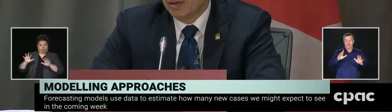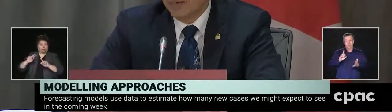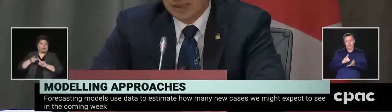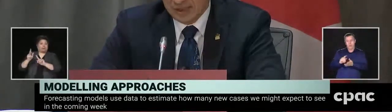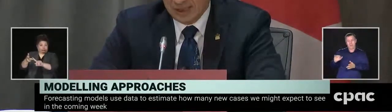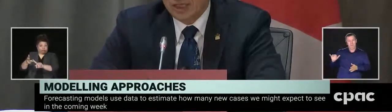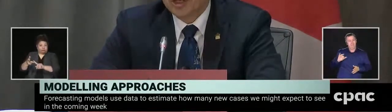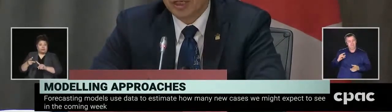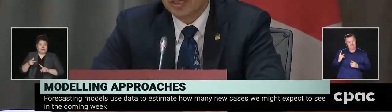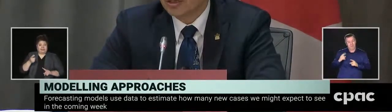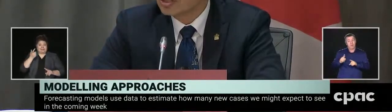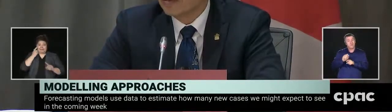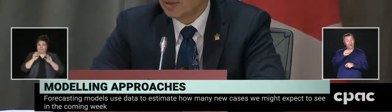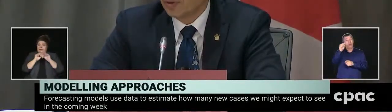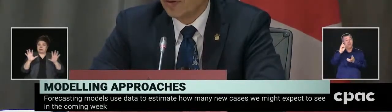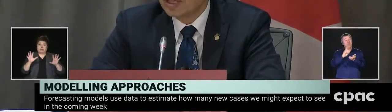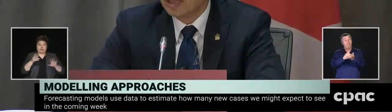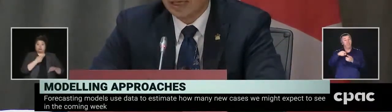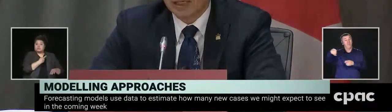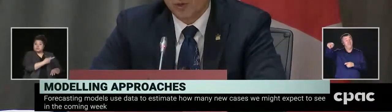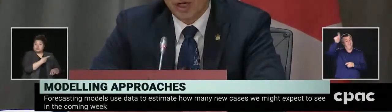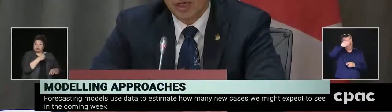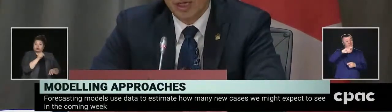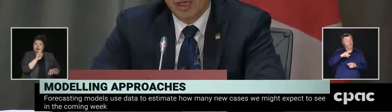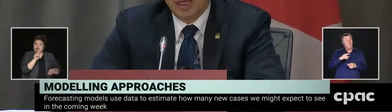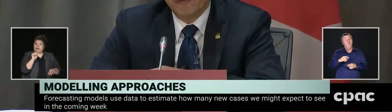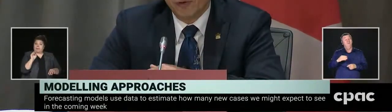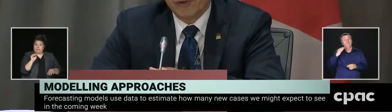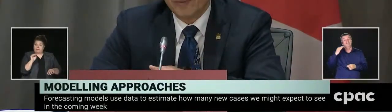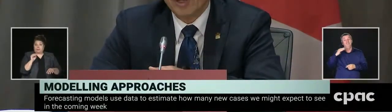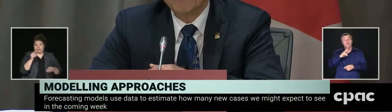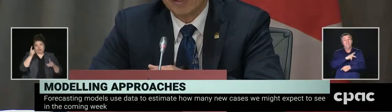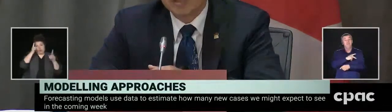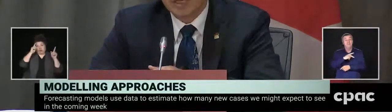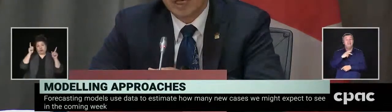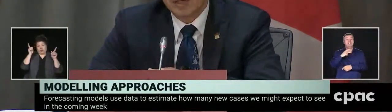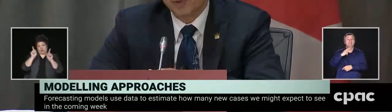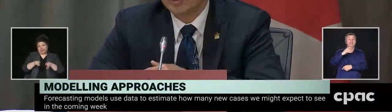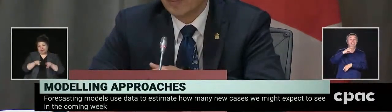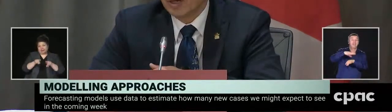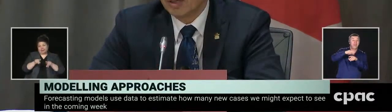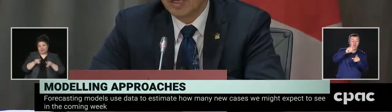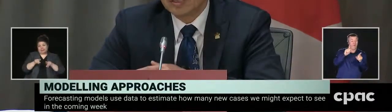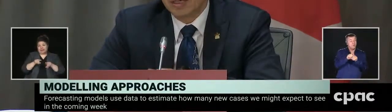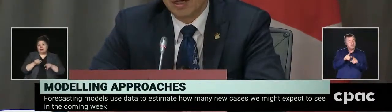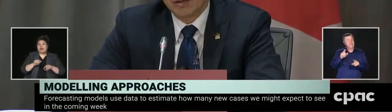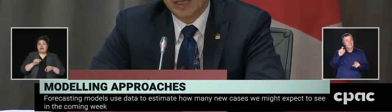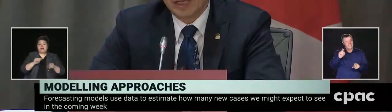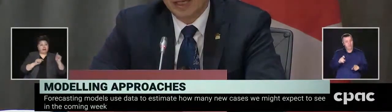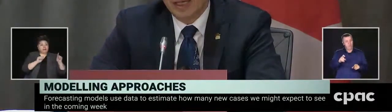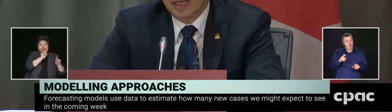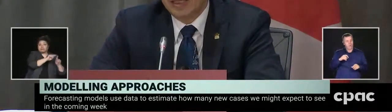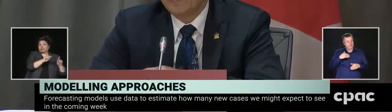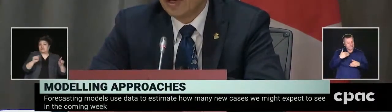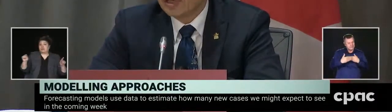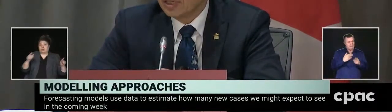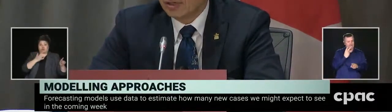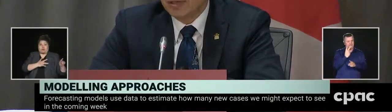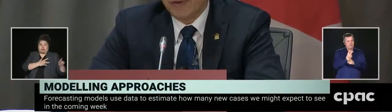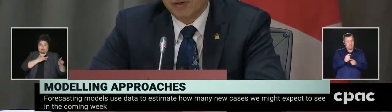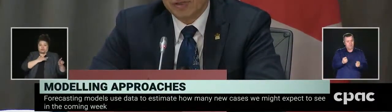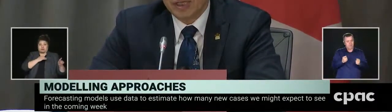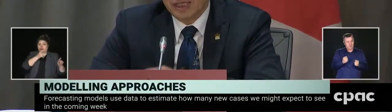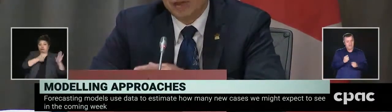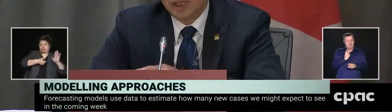médecins hygiénistes en chef des provinces et territoires. Il faut vraiment avancer prudemment selon